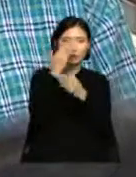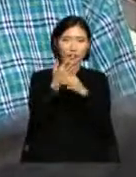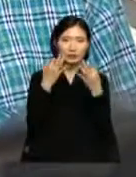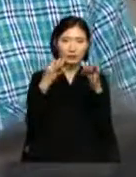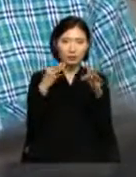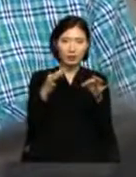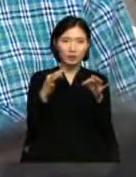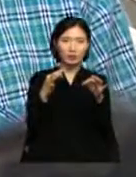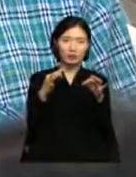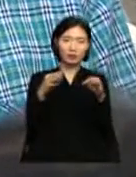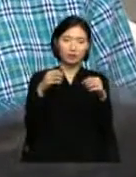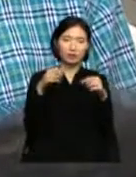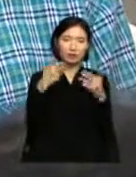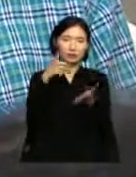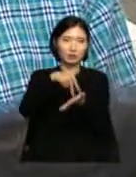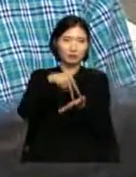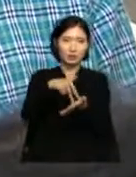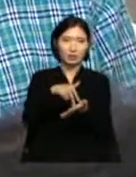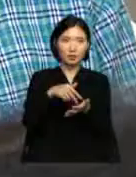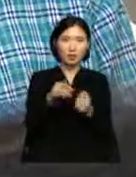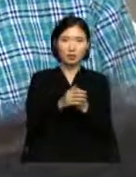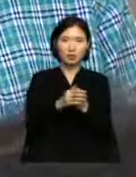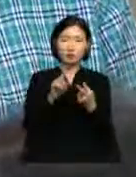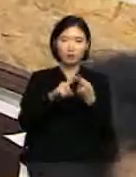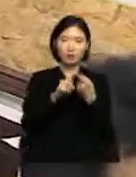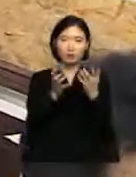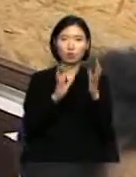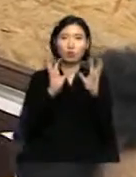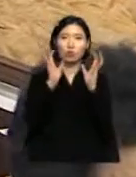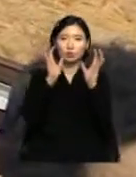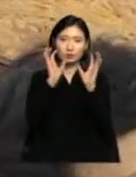측은 연탄 가격 인상안과 관련한 공청회를 열